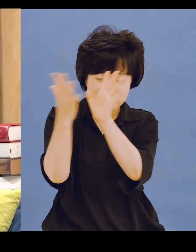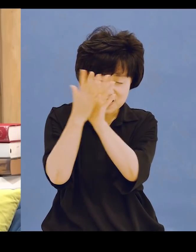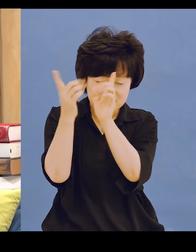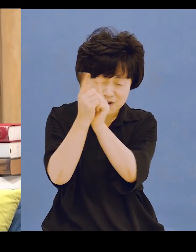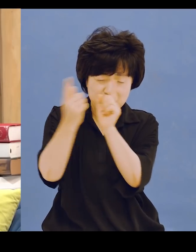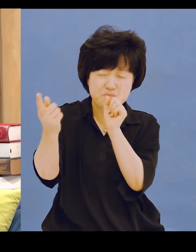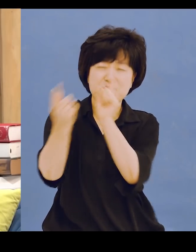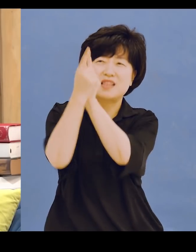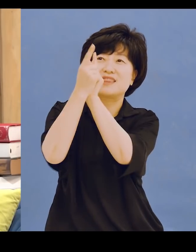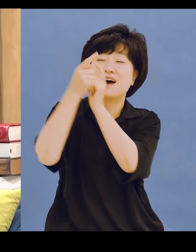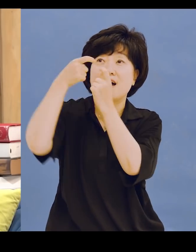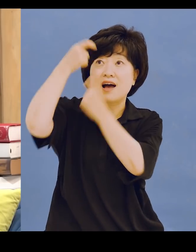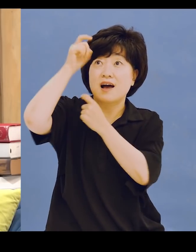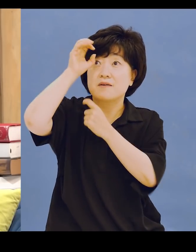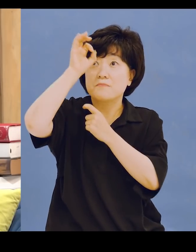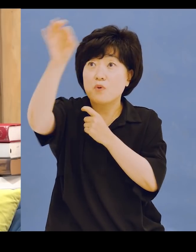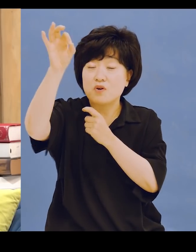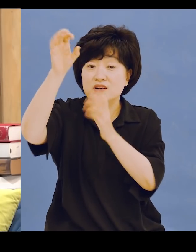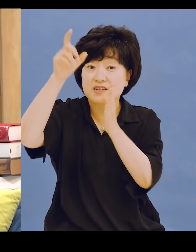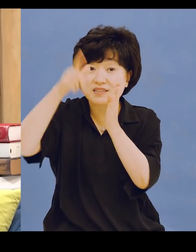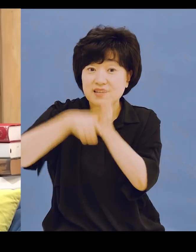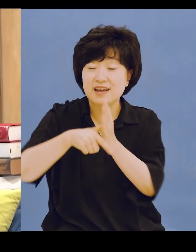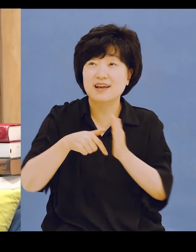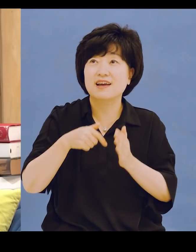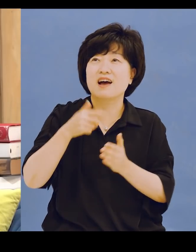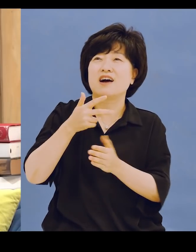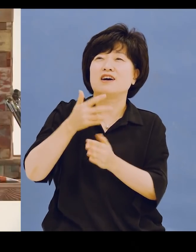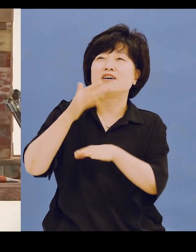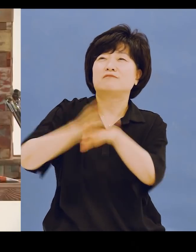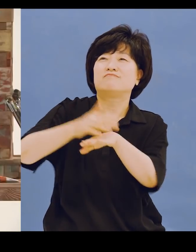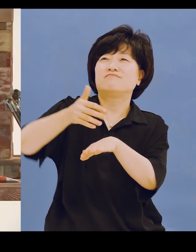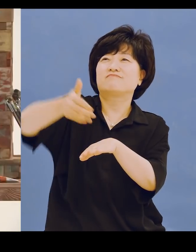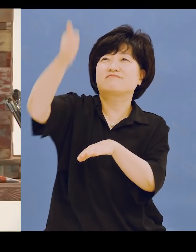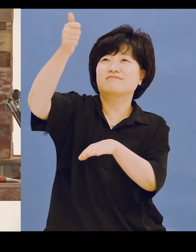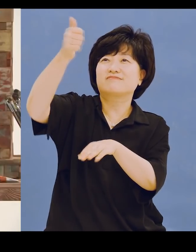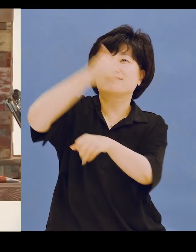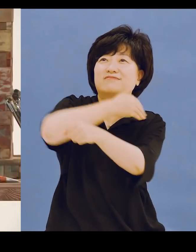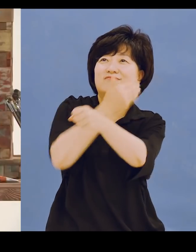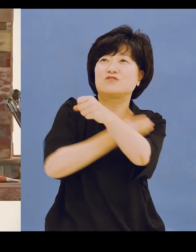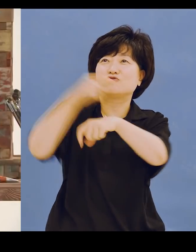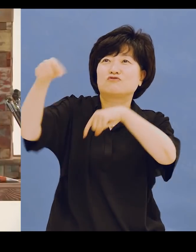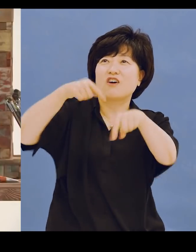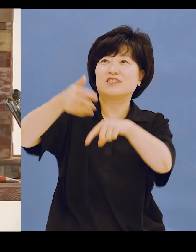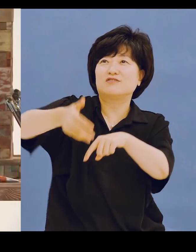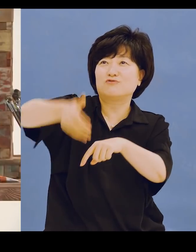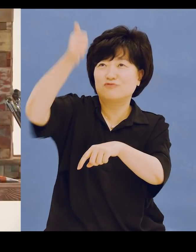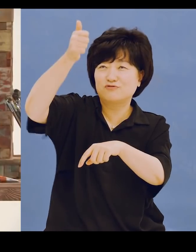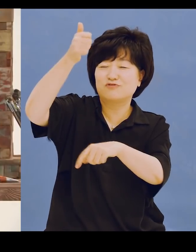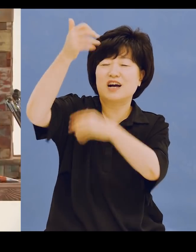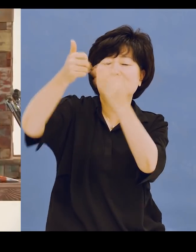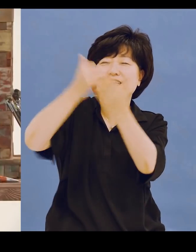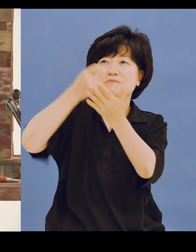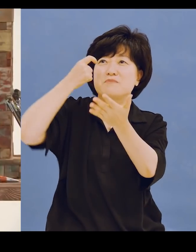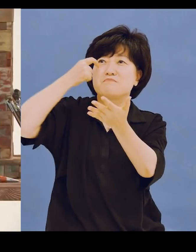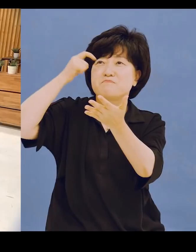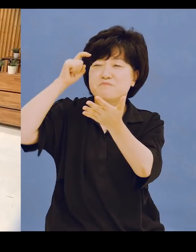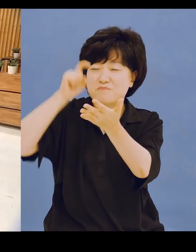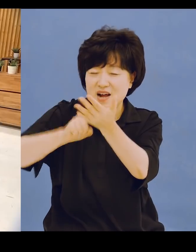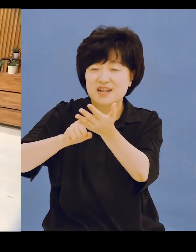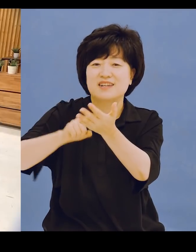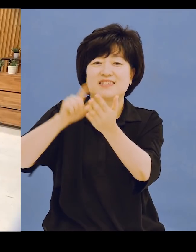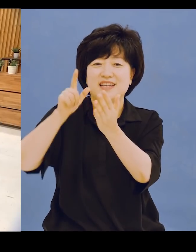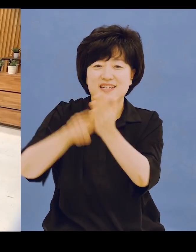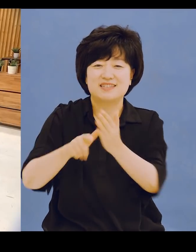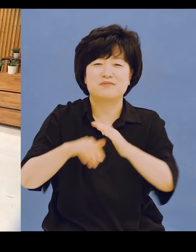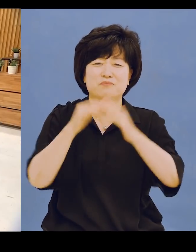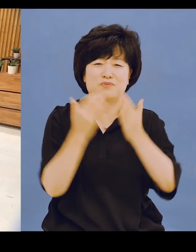주권자 하나님을 고백할 수 있는 믿음의 분량을 키워주시는 거예요. 아멘. 예. 이거를 내가 확신을 갖고 얘기할 수 있게 된 게 그거예요. 혹시 그